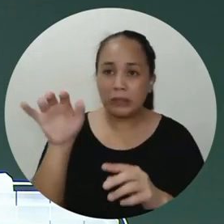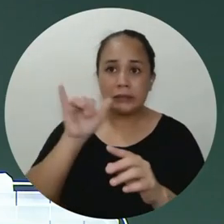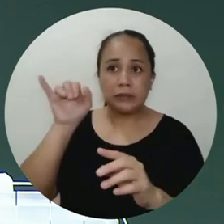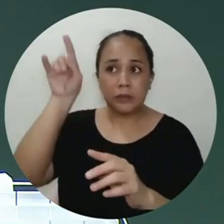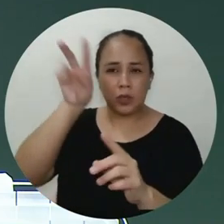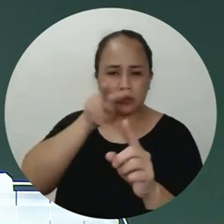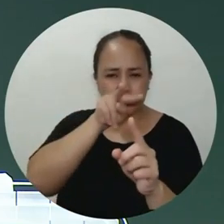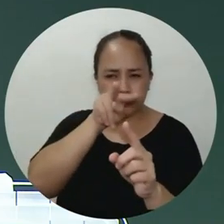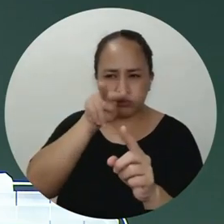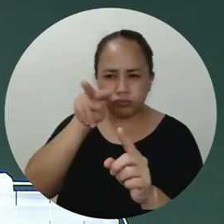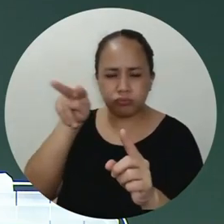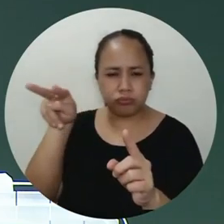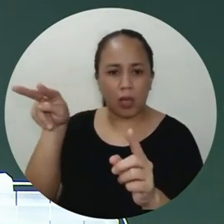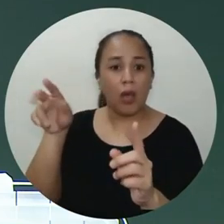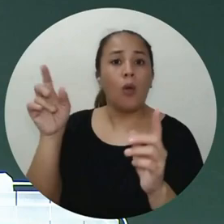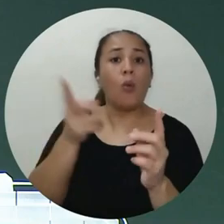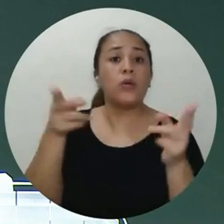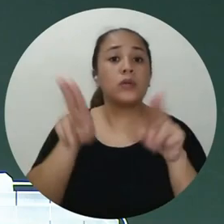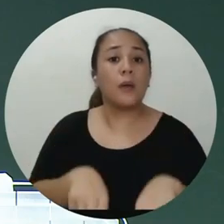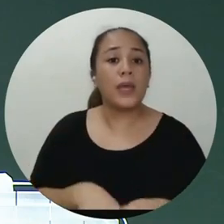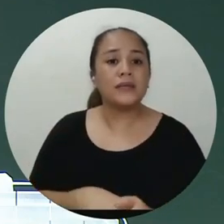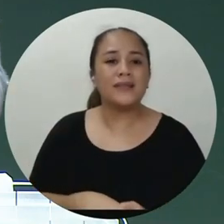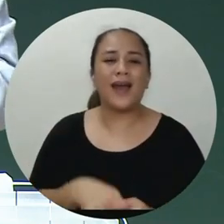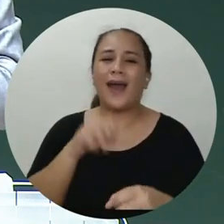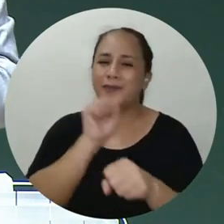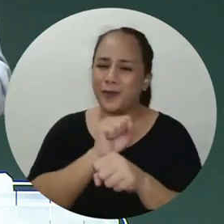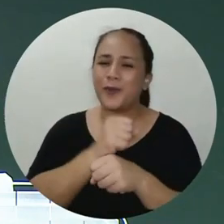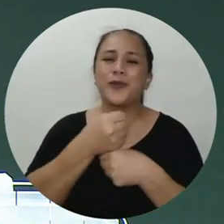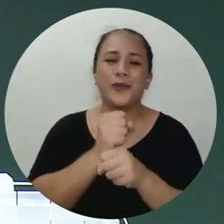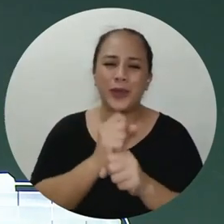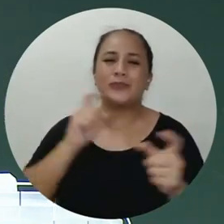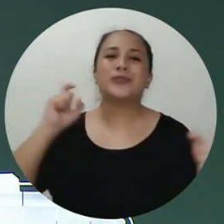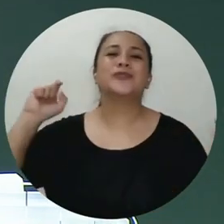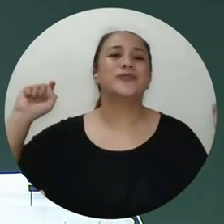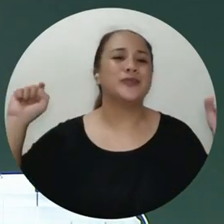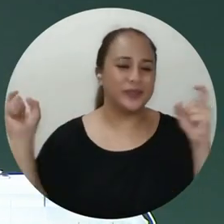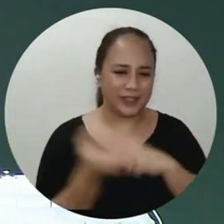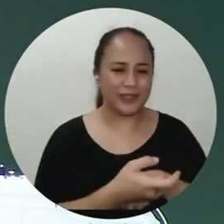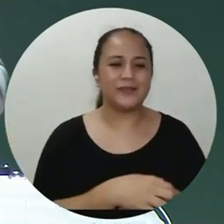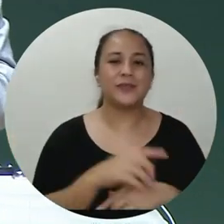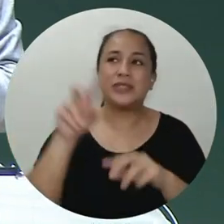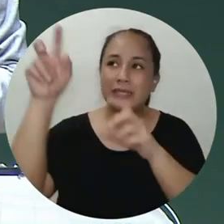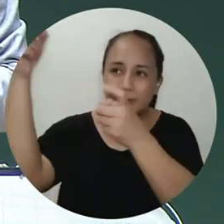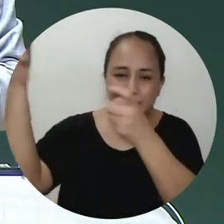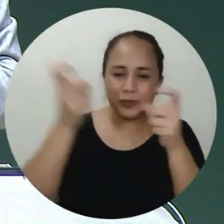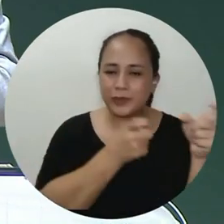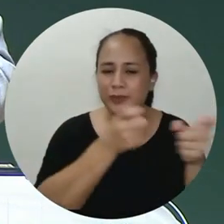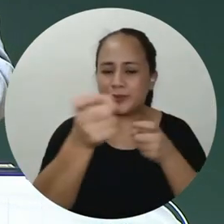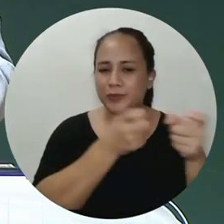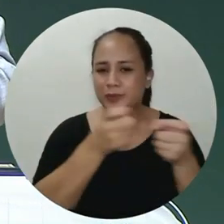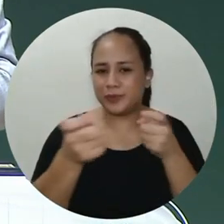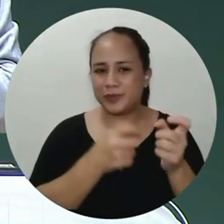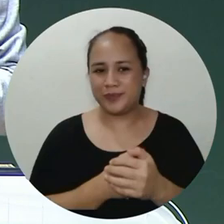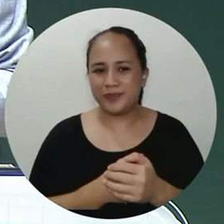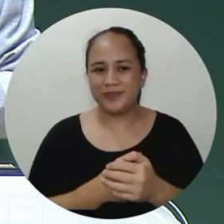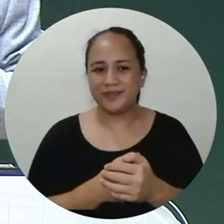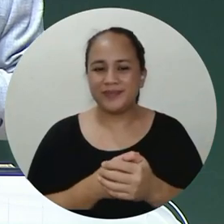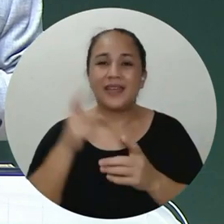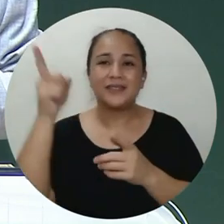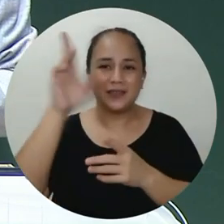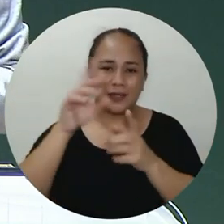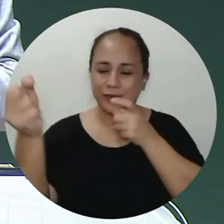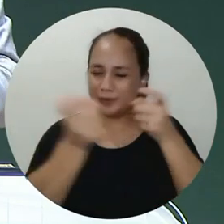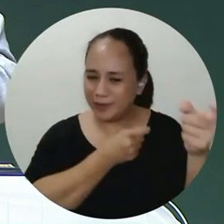happens? 재창조의 역사에 나는 겁니다. Then the works of recreation will take place. 재창조의 역사에 나는 겁니다. Works of recreation will take place. 그러니까